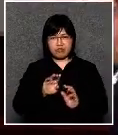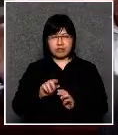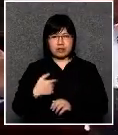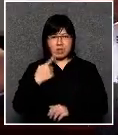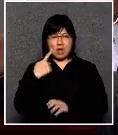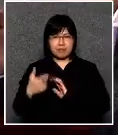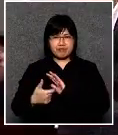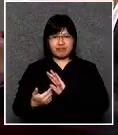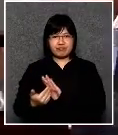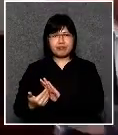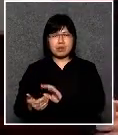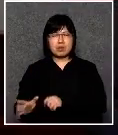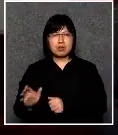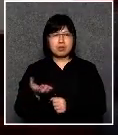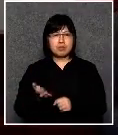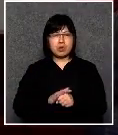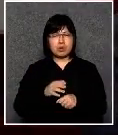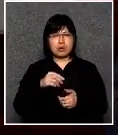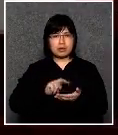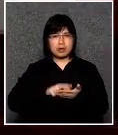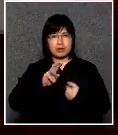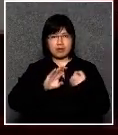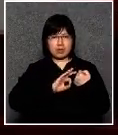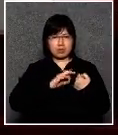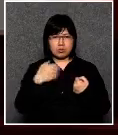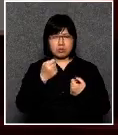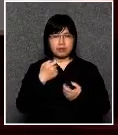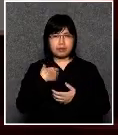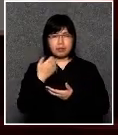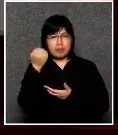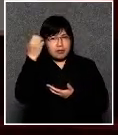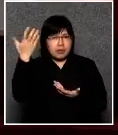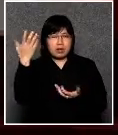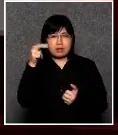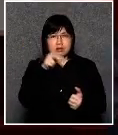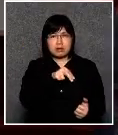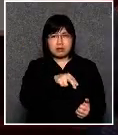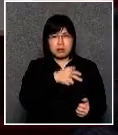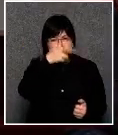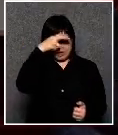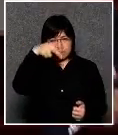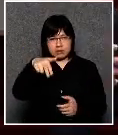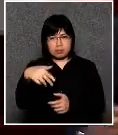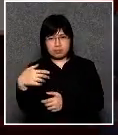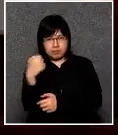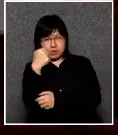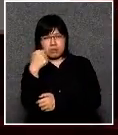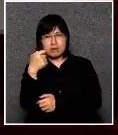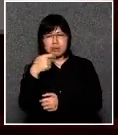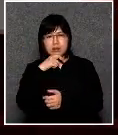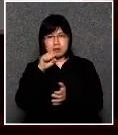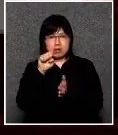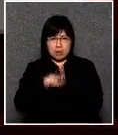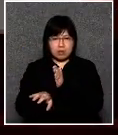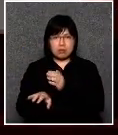嚟彌補呢個立法權嗰個權力不彰，冇辦法去監督呢個行政霸道嘅政府嘅缺陷嘅，